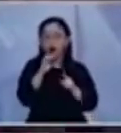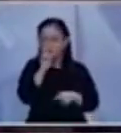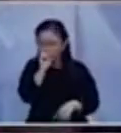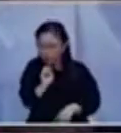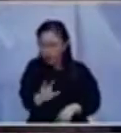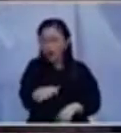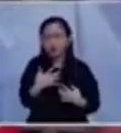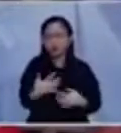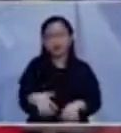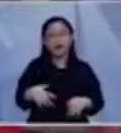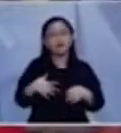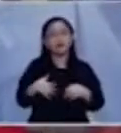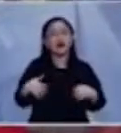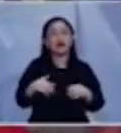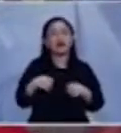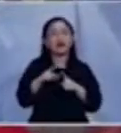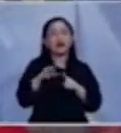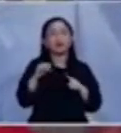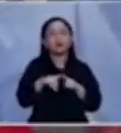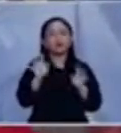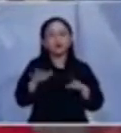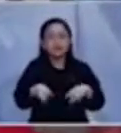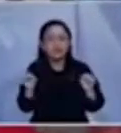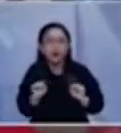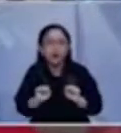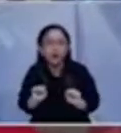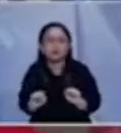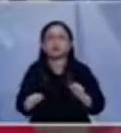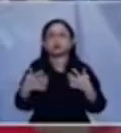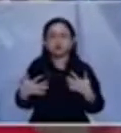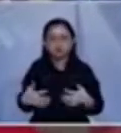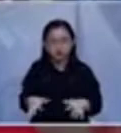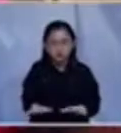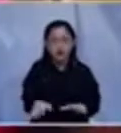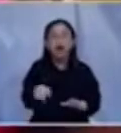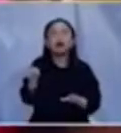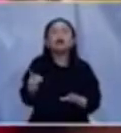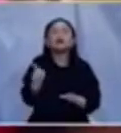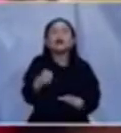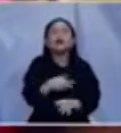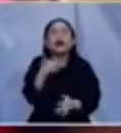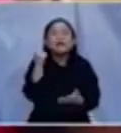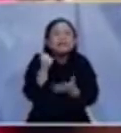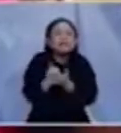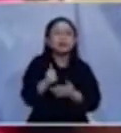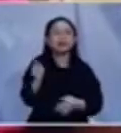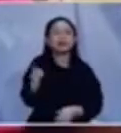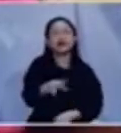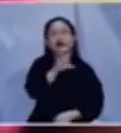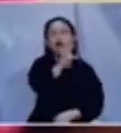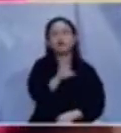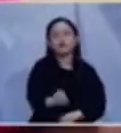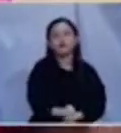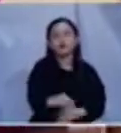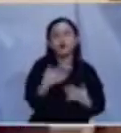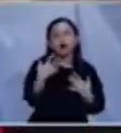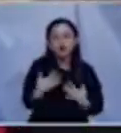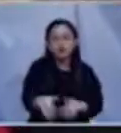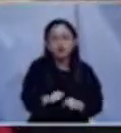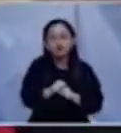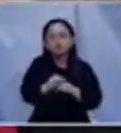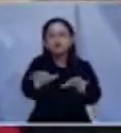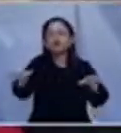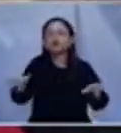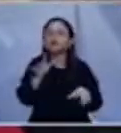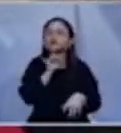menetapkan monkeypox sebagai darurat kesehatan internasional. Penyakit yang berasal dari benua Afrika ini termasuk dalam penyakit zoonosis,